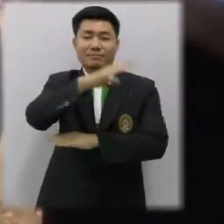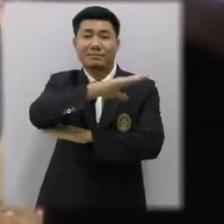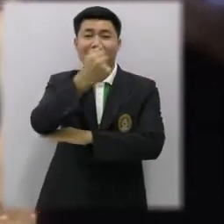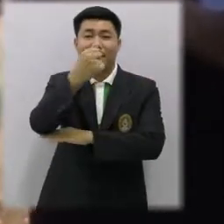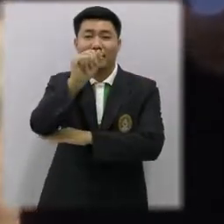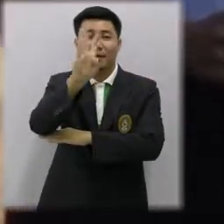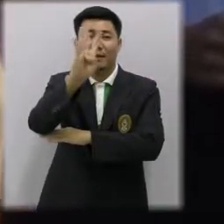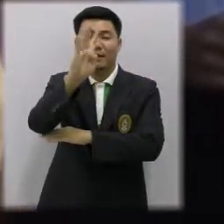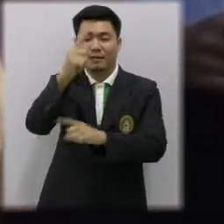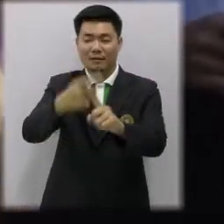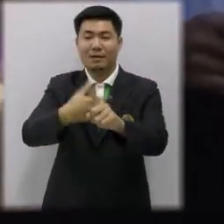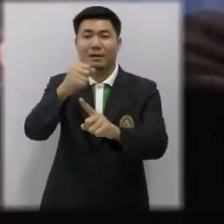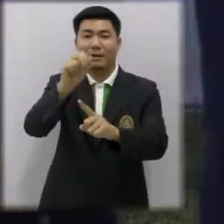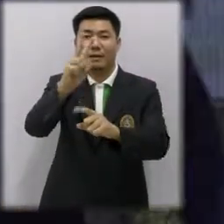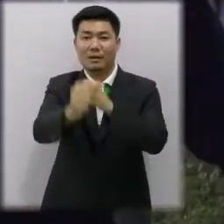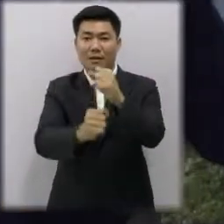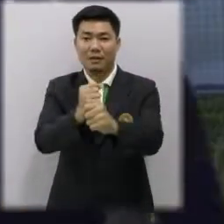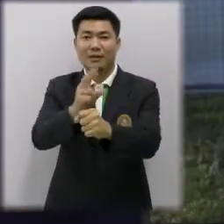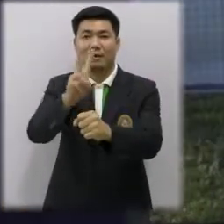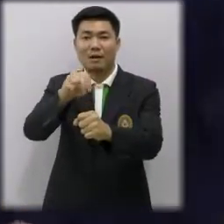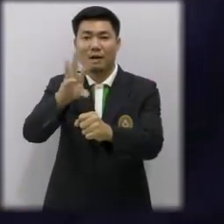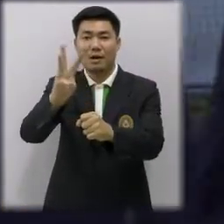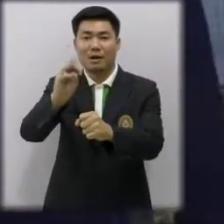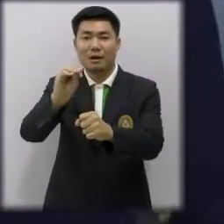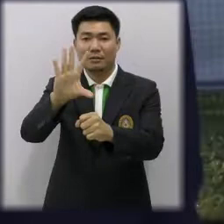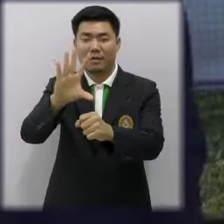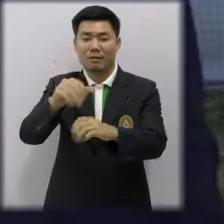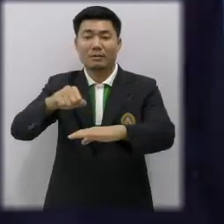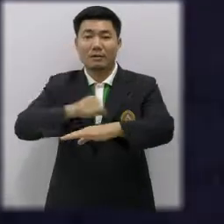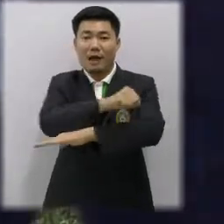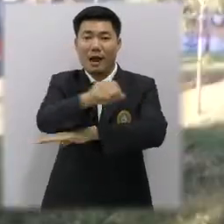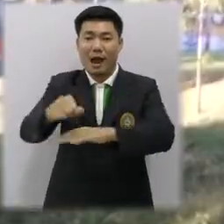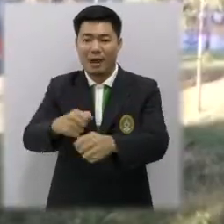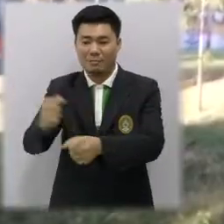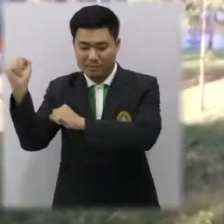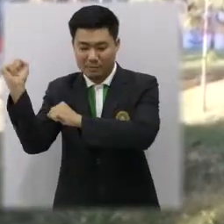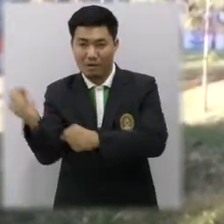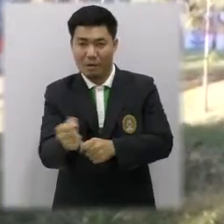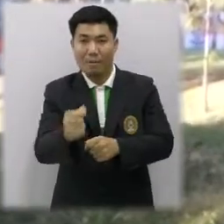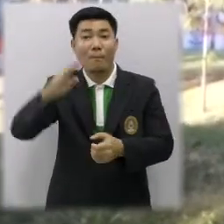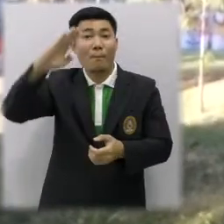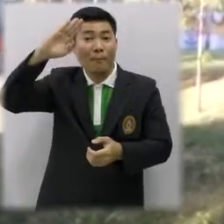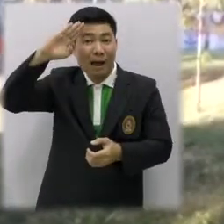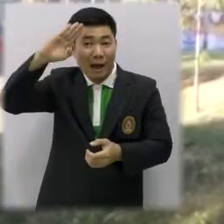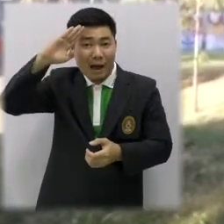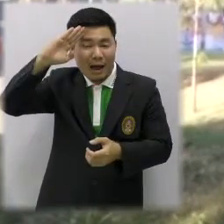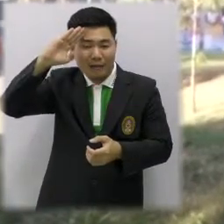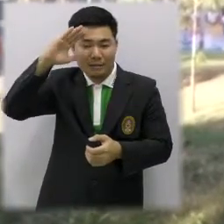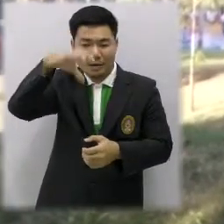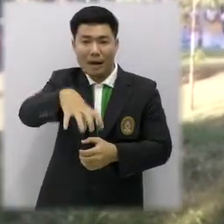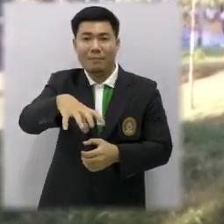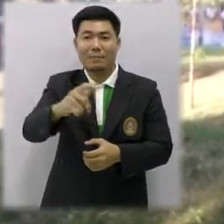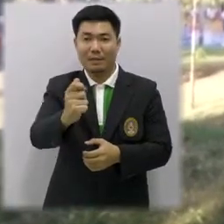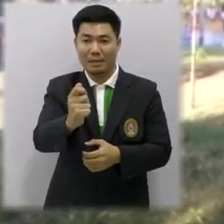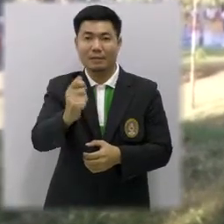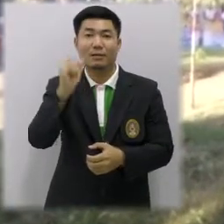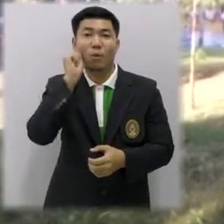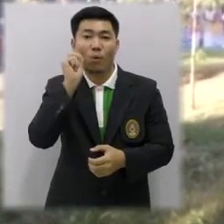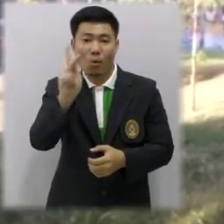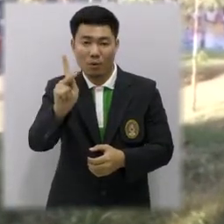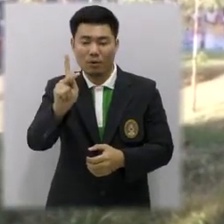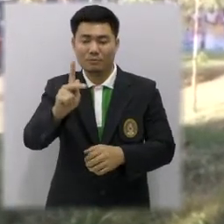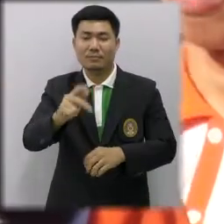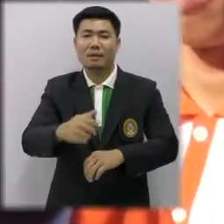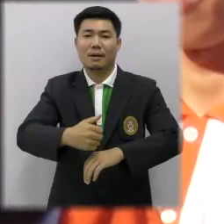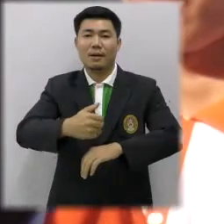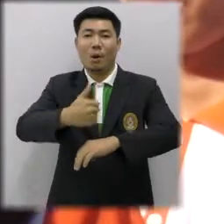มื่อวันที่14ธันวาคม2562ที่สนามกอล์ฟประภาสีค่ายกฤตศรีวราอำเภอเมืองจังหวัดสกลน